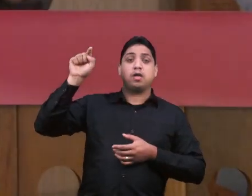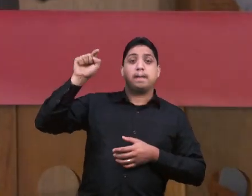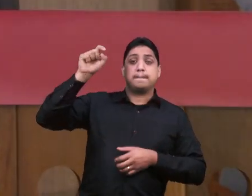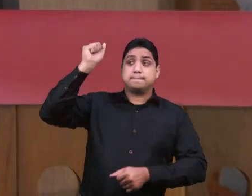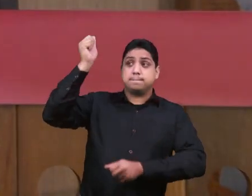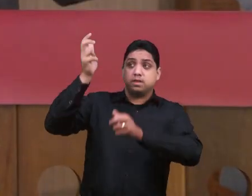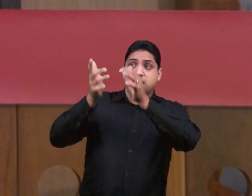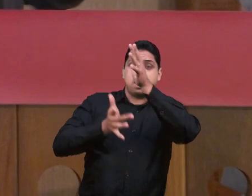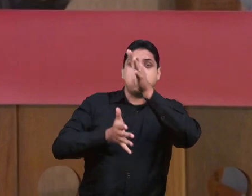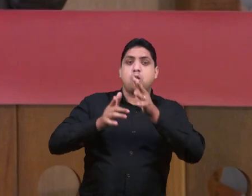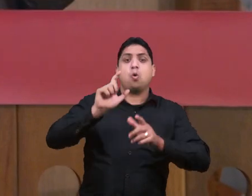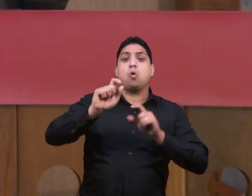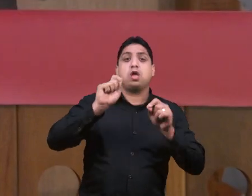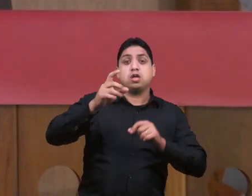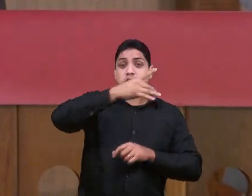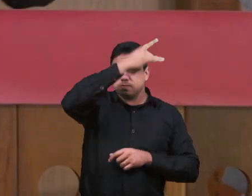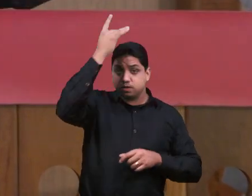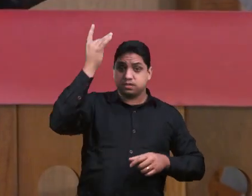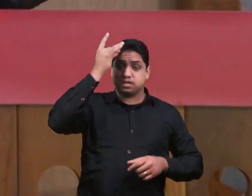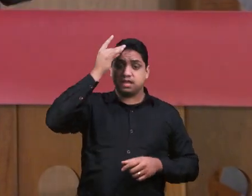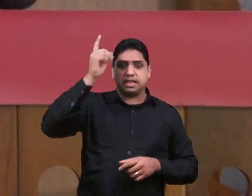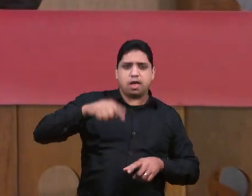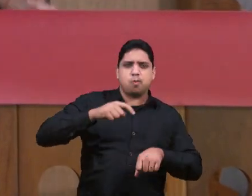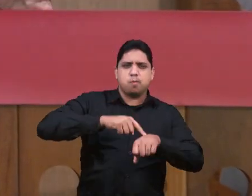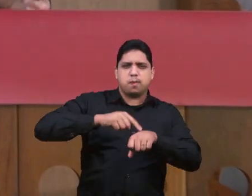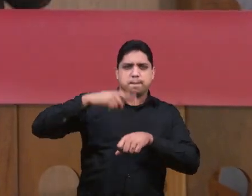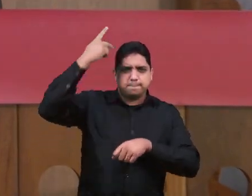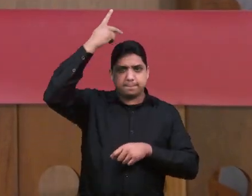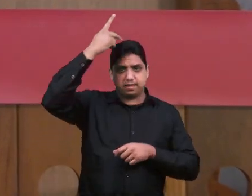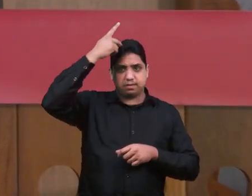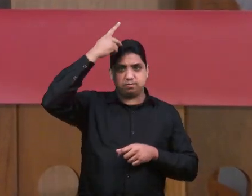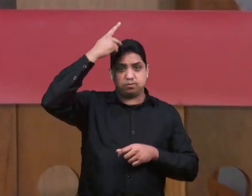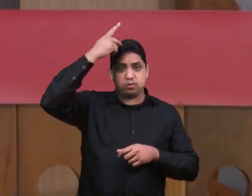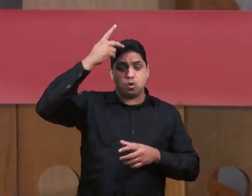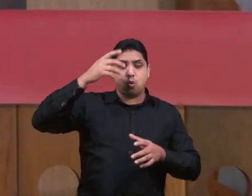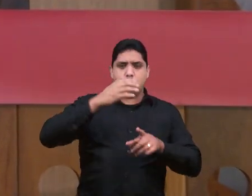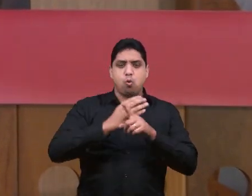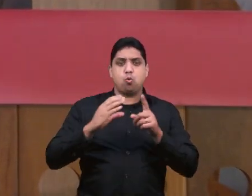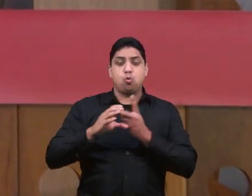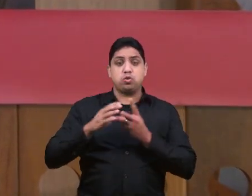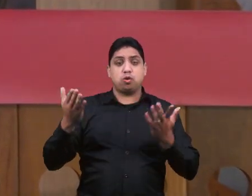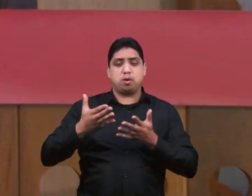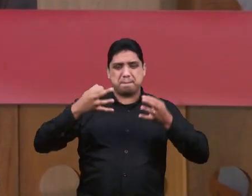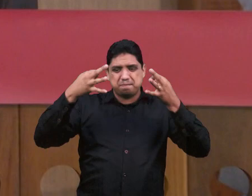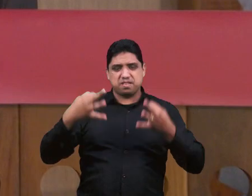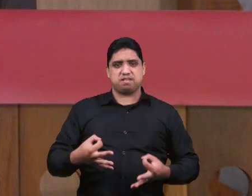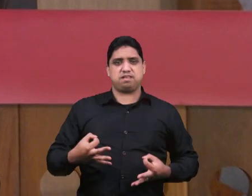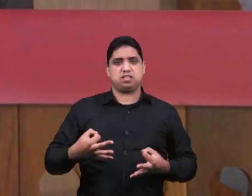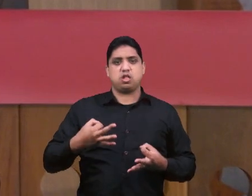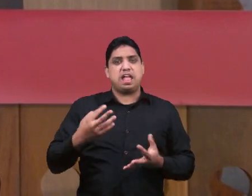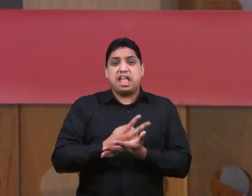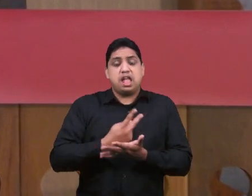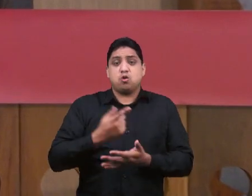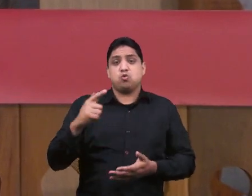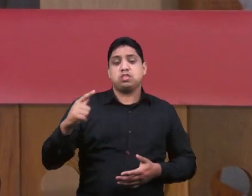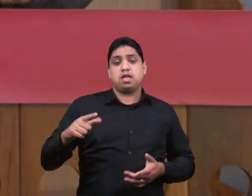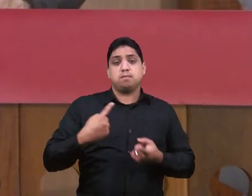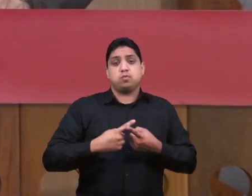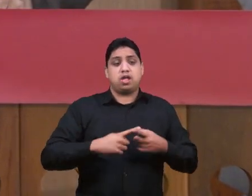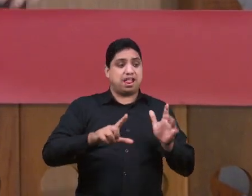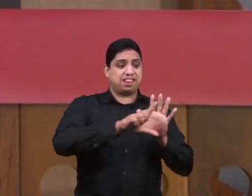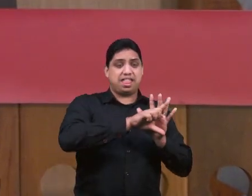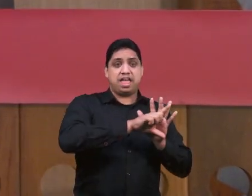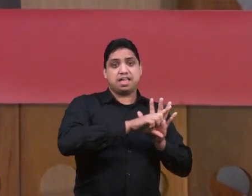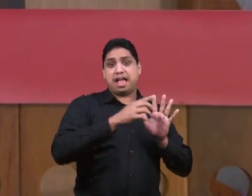Maintenant, le culte devrait être un culte parfait. Il n'y avait plus d'erreur. Pourquoi? Parce que ce n'était plus quelque chose qui